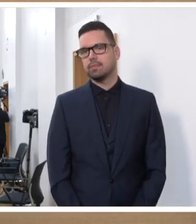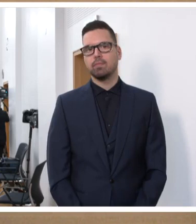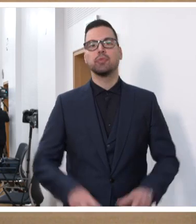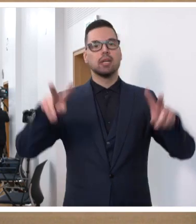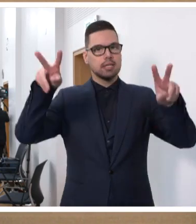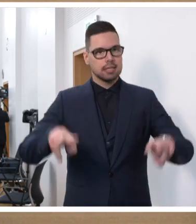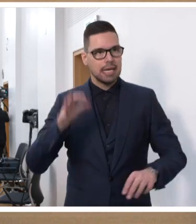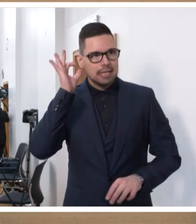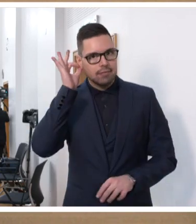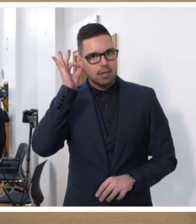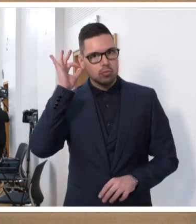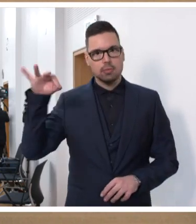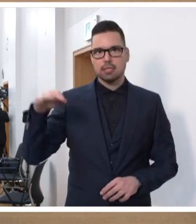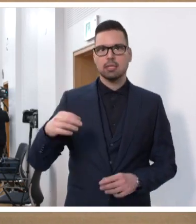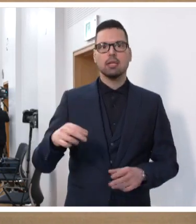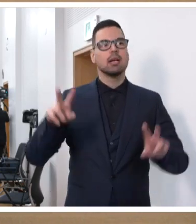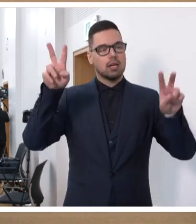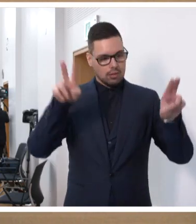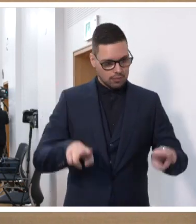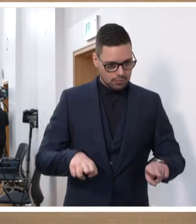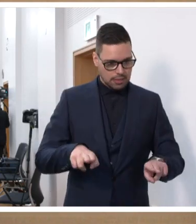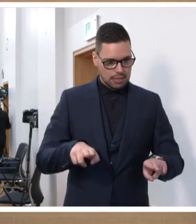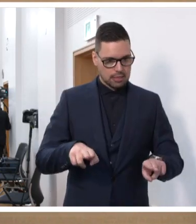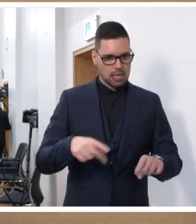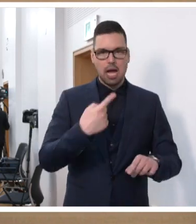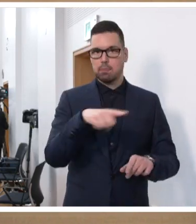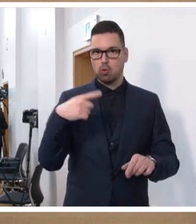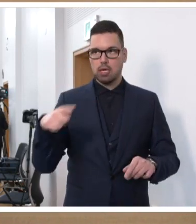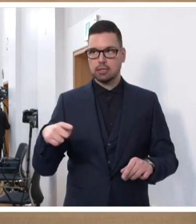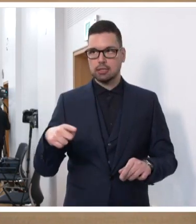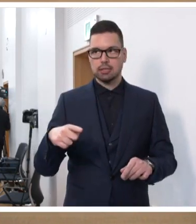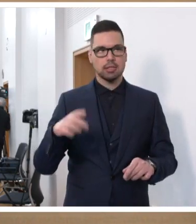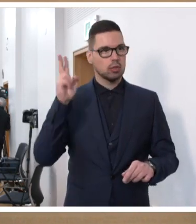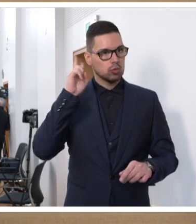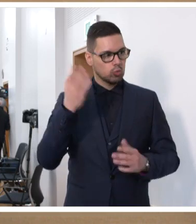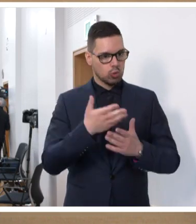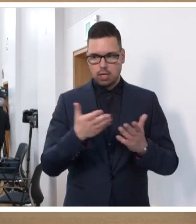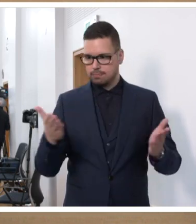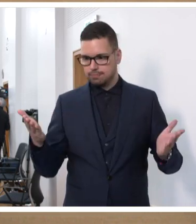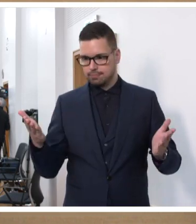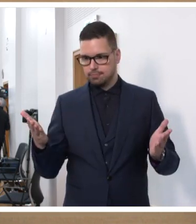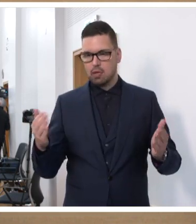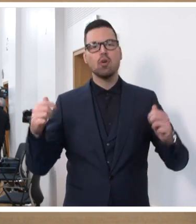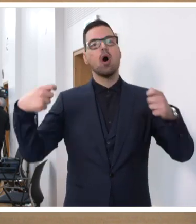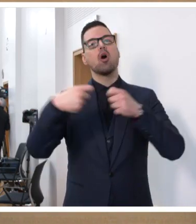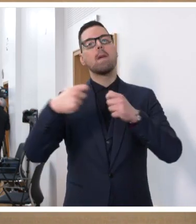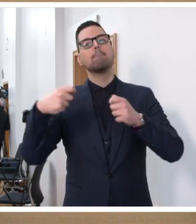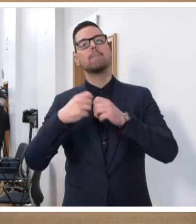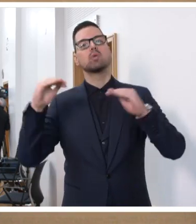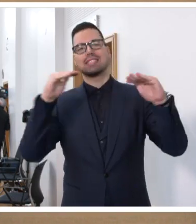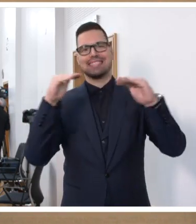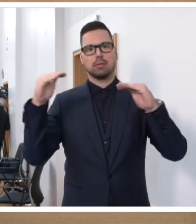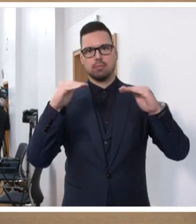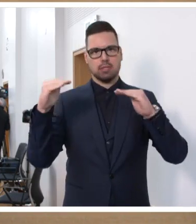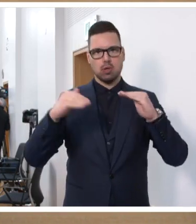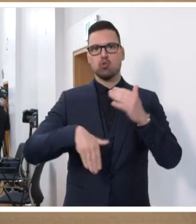Sehr geehrte Frau Präsidentin, verehrte Abgeordnete, Kollegen, liebe Zuhörer. Seit geraumer Zeit wird auf Bundesebene über die Reform des